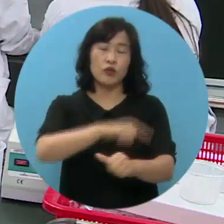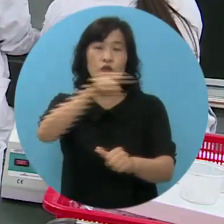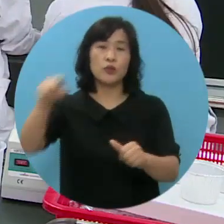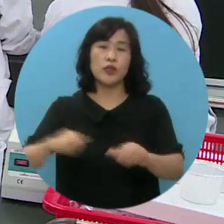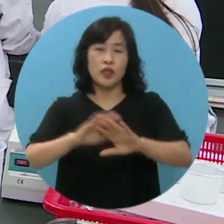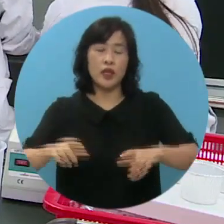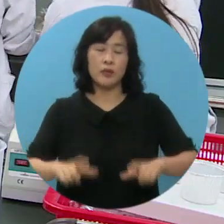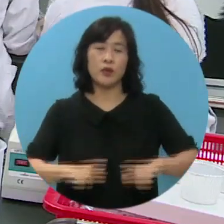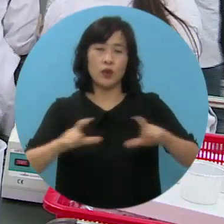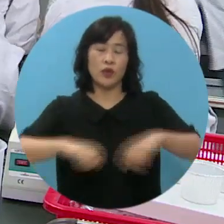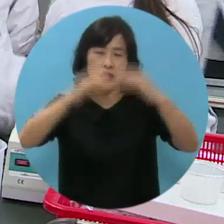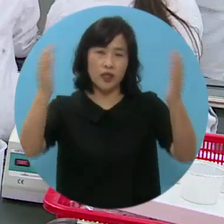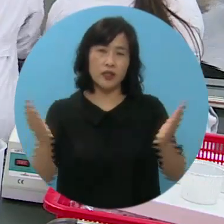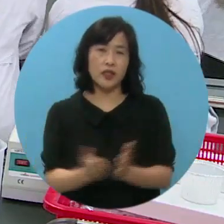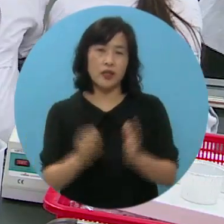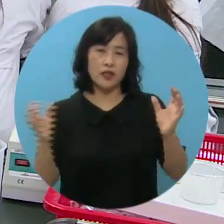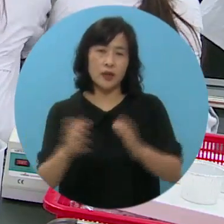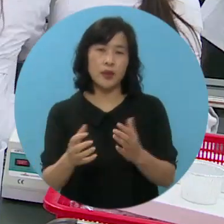전남도 일원을